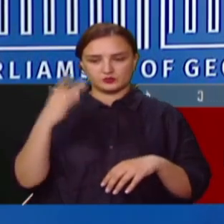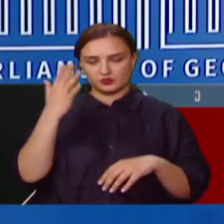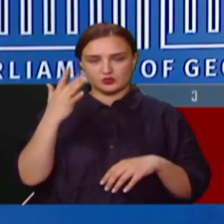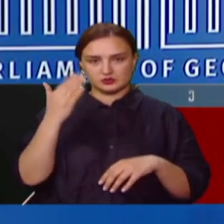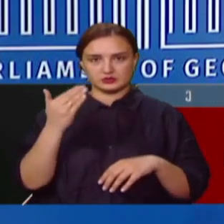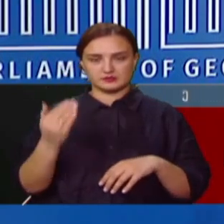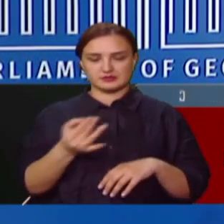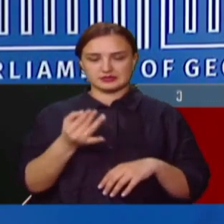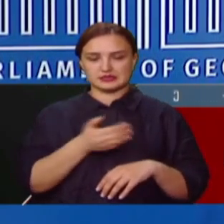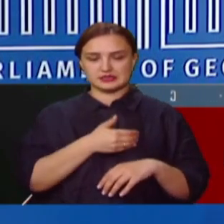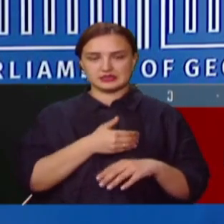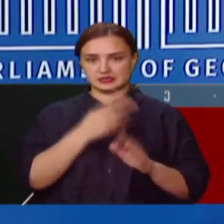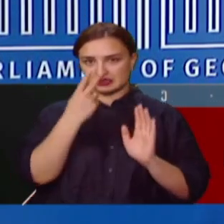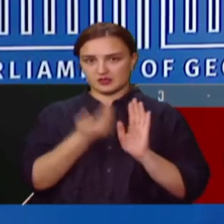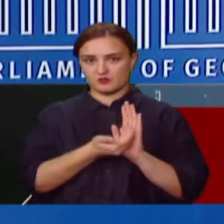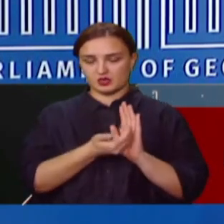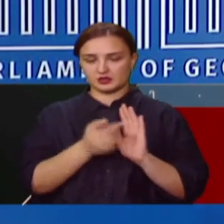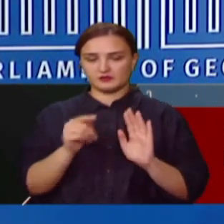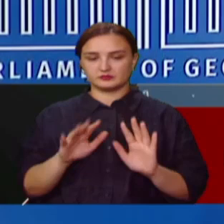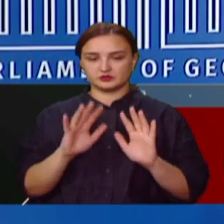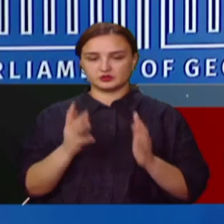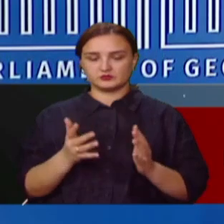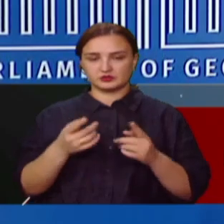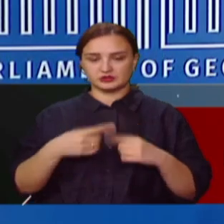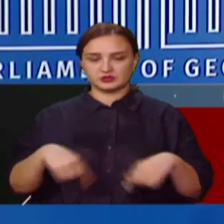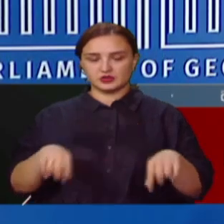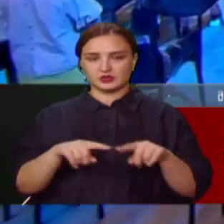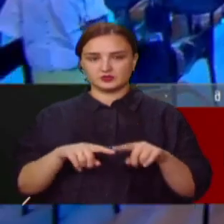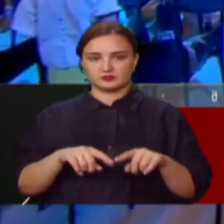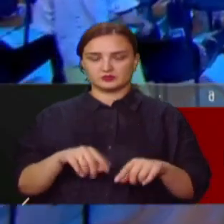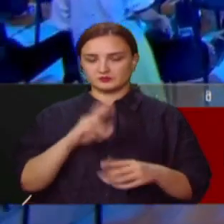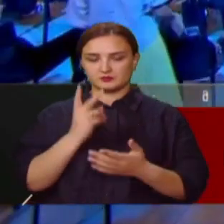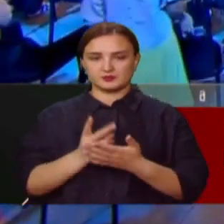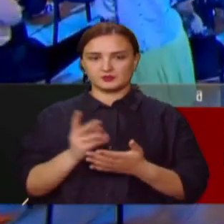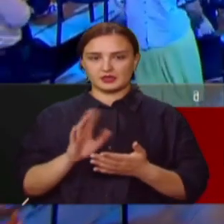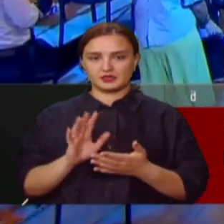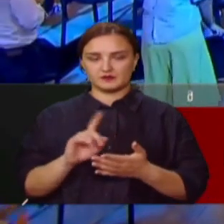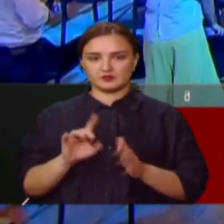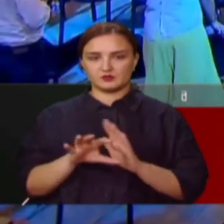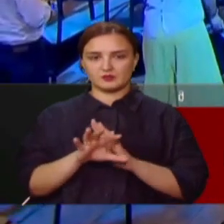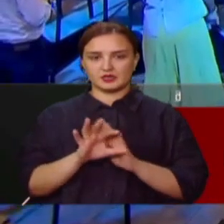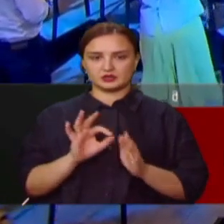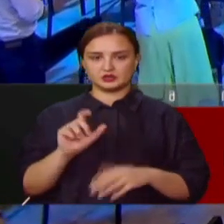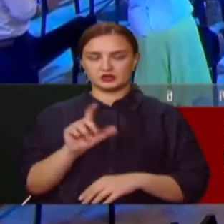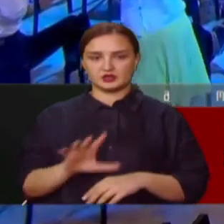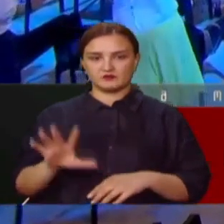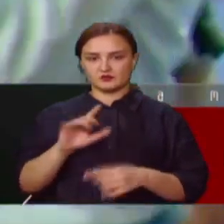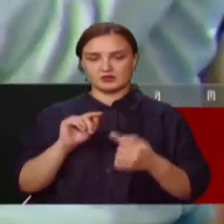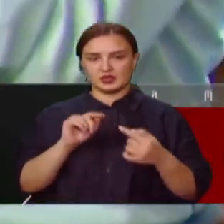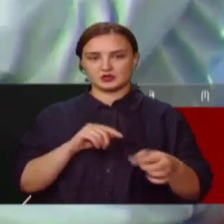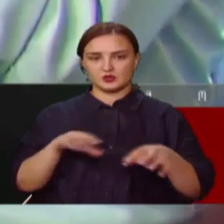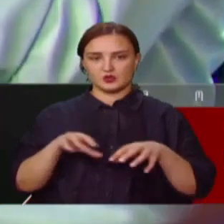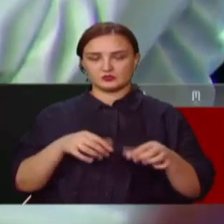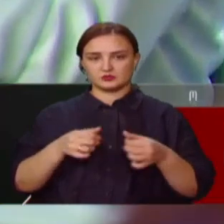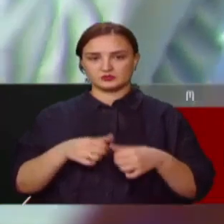ინტერესს გამოხატავს ამ შემთხვევაში, არამედ საზოგადოების ინტერესს. მიუხედავად იმისა, რომ აირჩი ევროპას ანტიკორუფციული